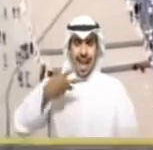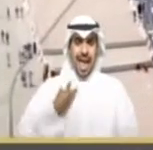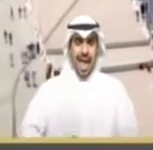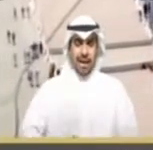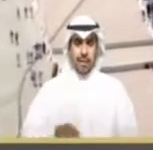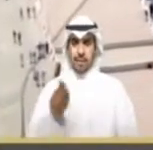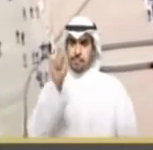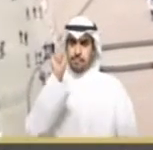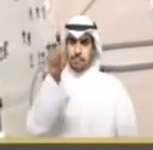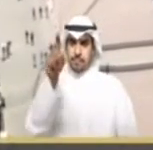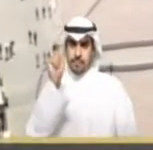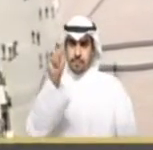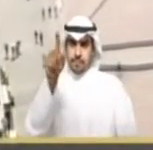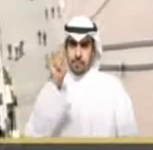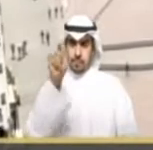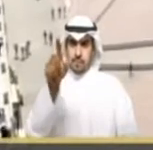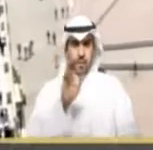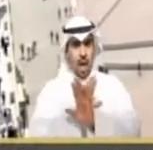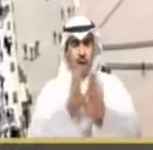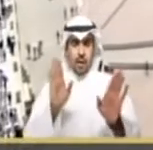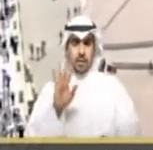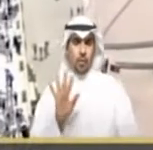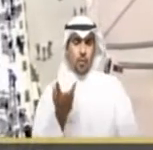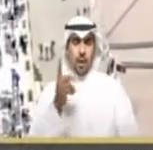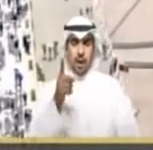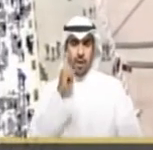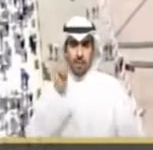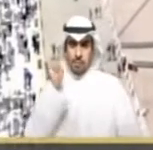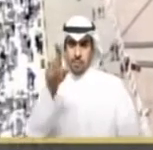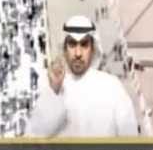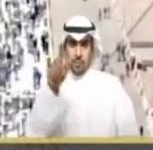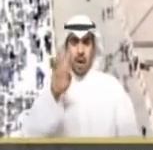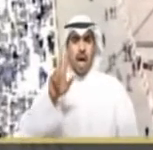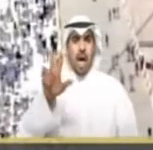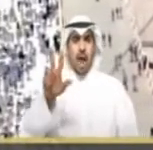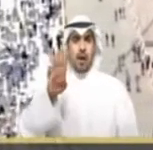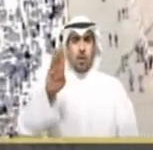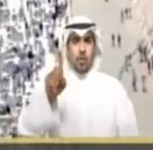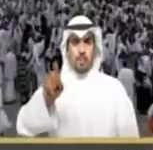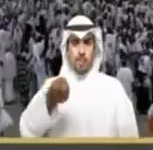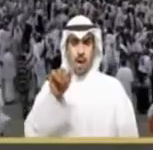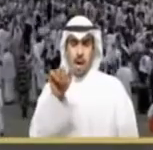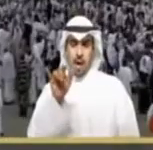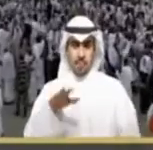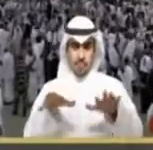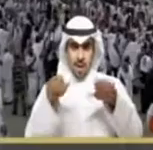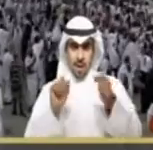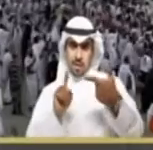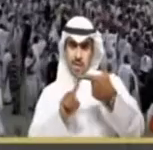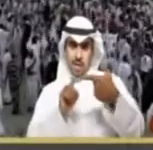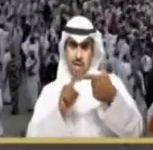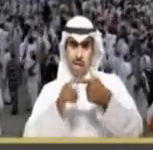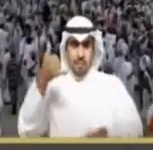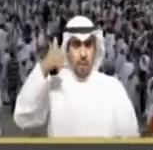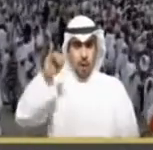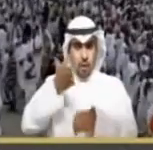رمي الجمرات في مشعر منى برمي الجمرة الكبرى جمرة العقبة، ومن ثم نحر الهدي اقتداء بسنة